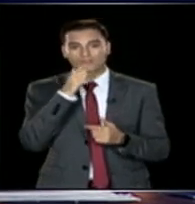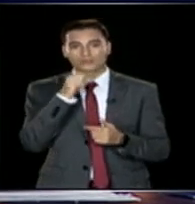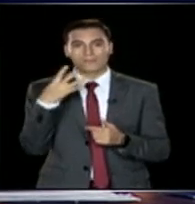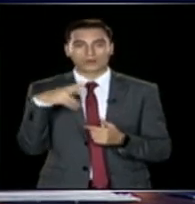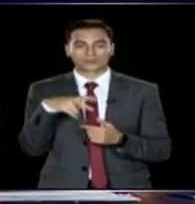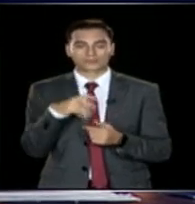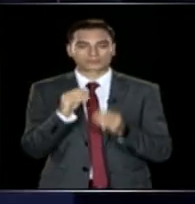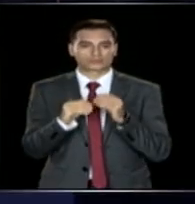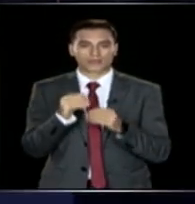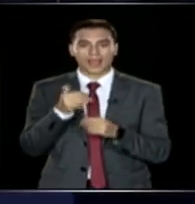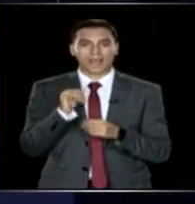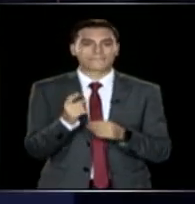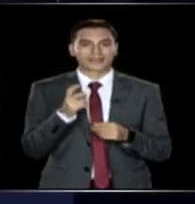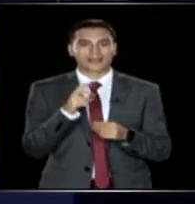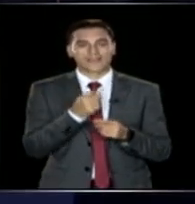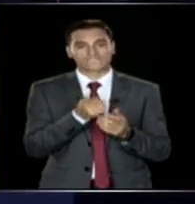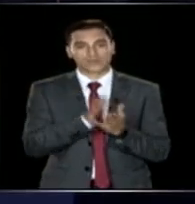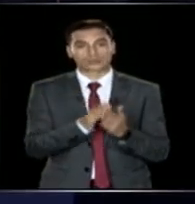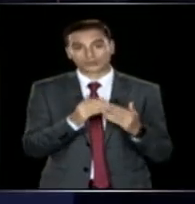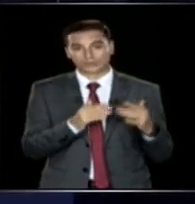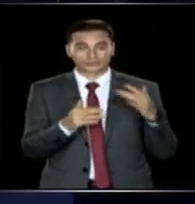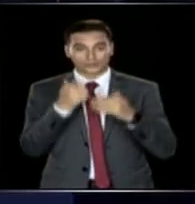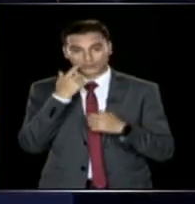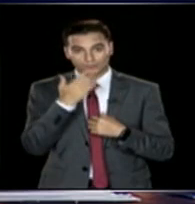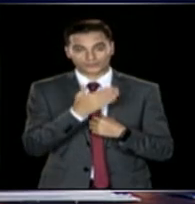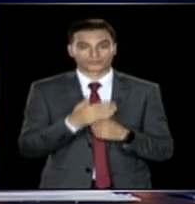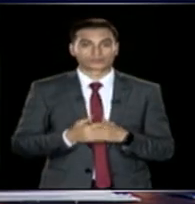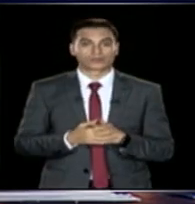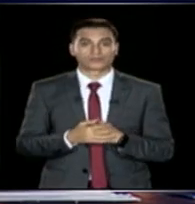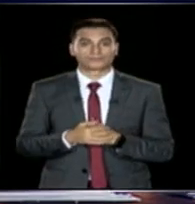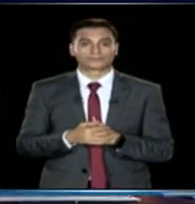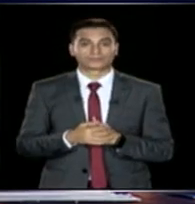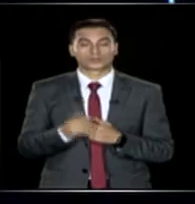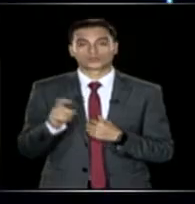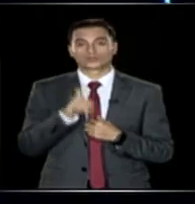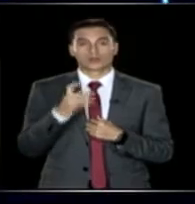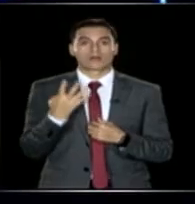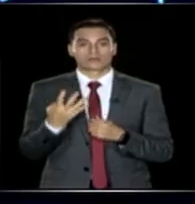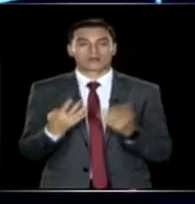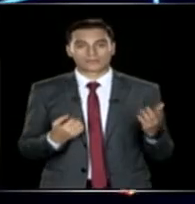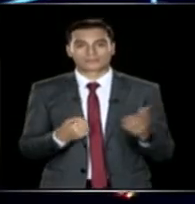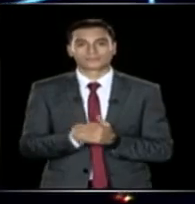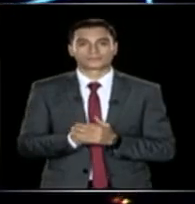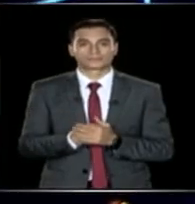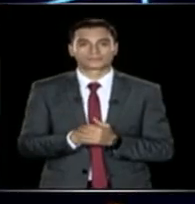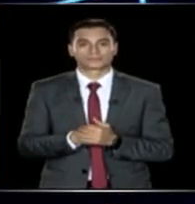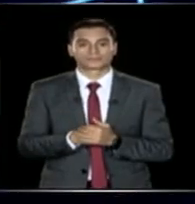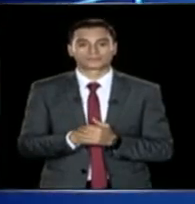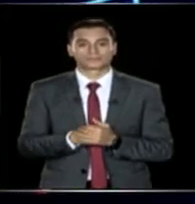1984. أميرة فرصتك للتقدم يا رب. السؤال الرابع،